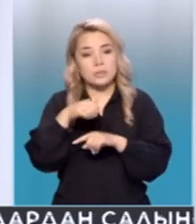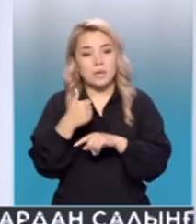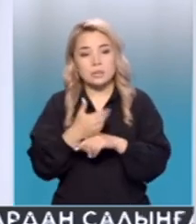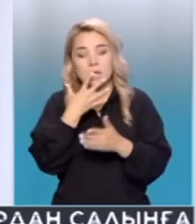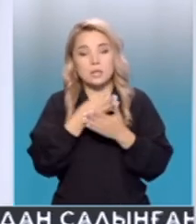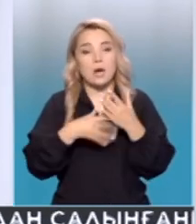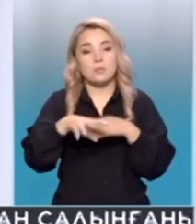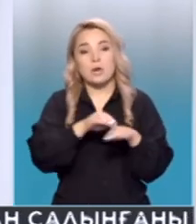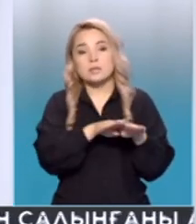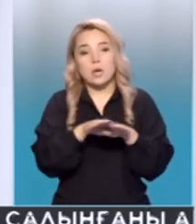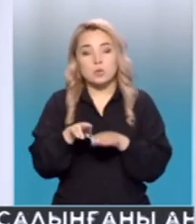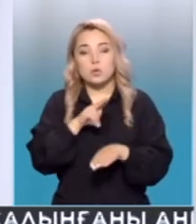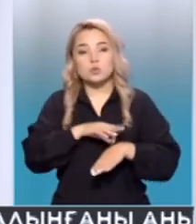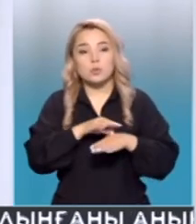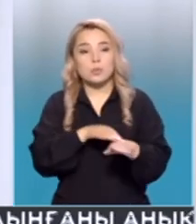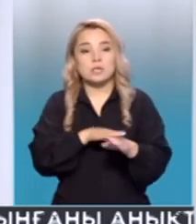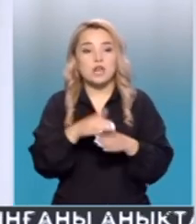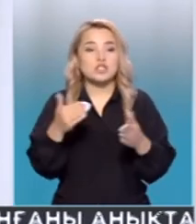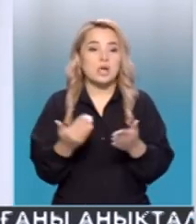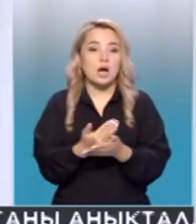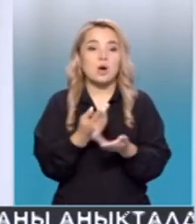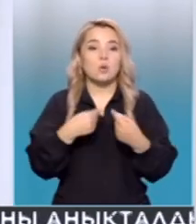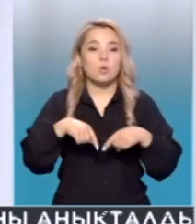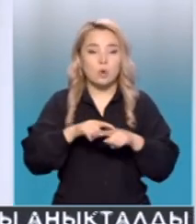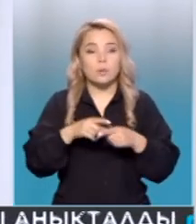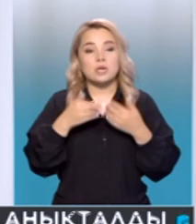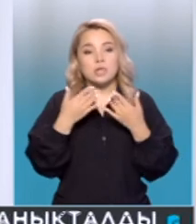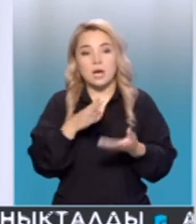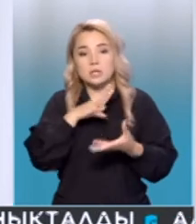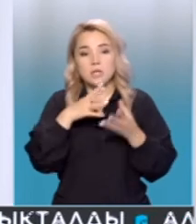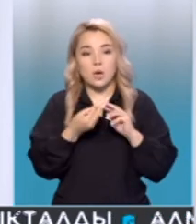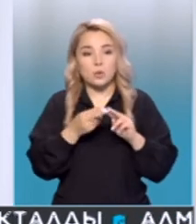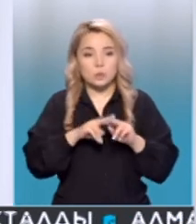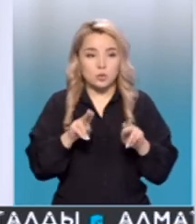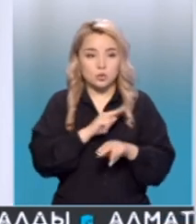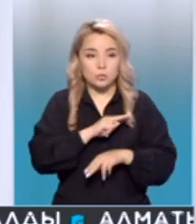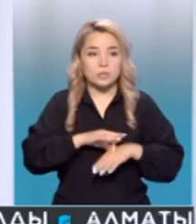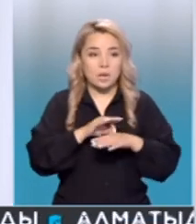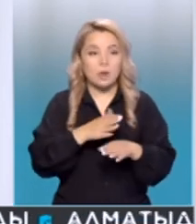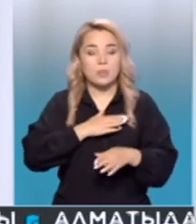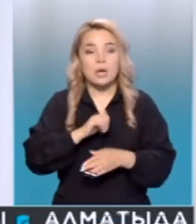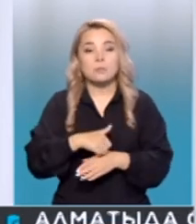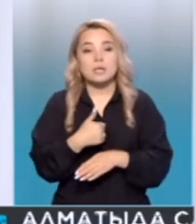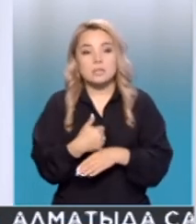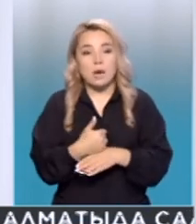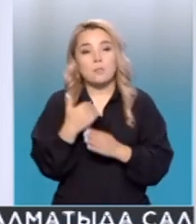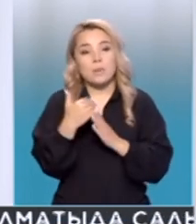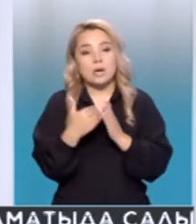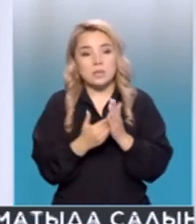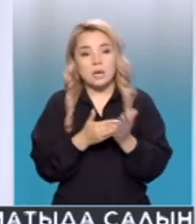мүддесін бәрінен биік қою, жаңа қоғамдық шартты қалыптастыру кезінде біздің ең басты бағдарымыз болады.